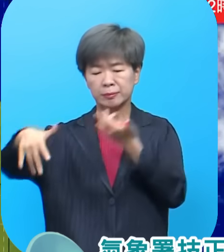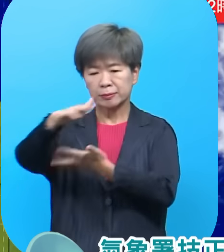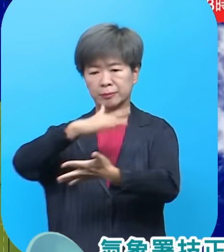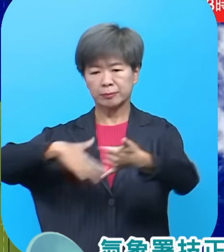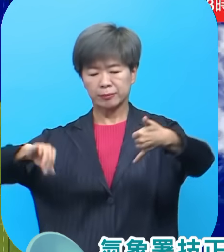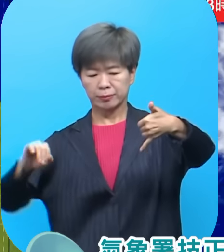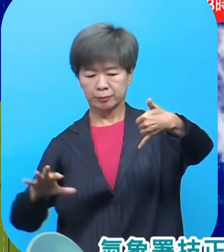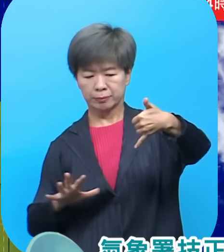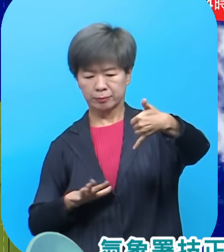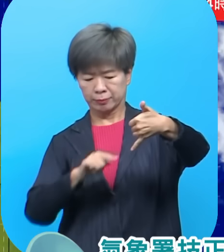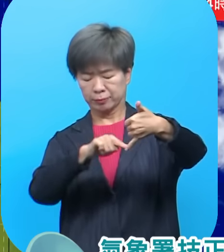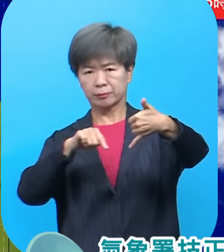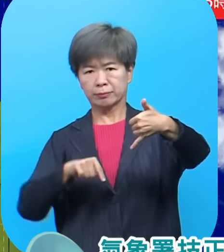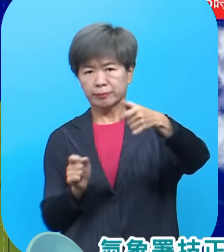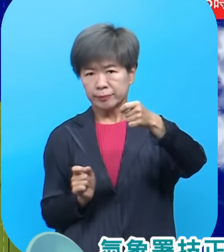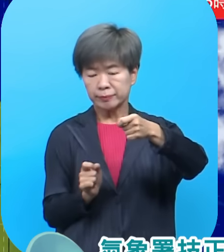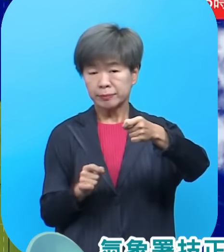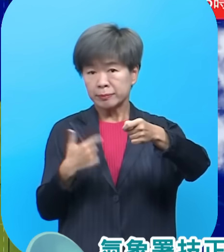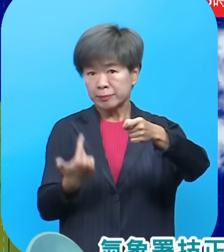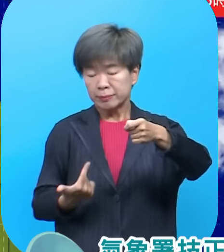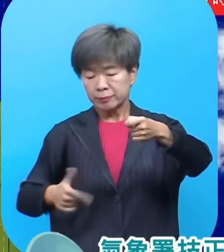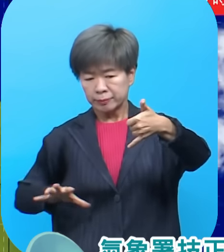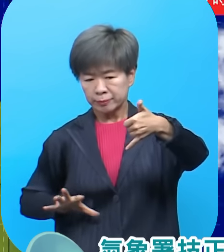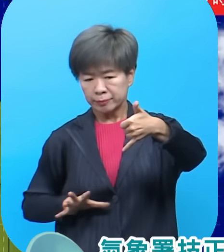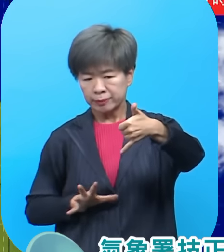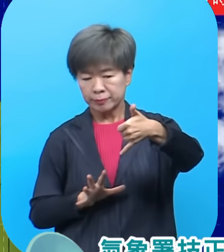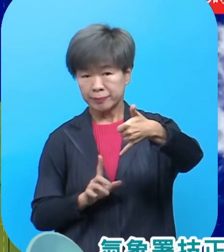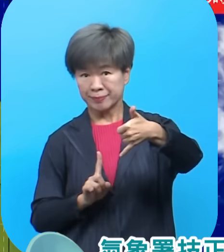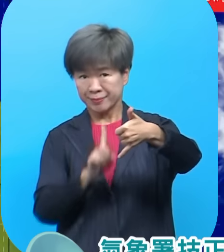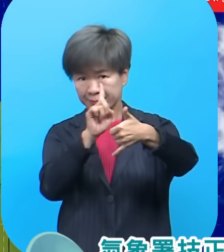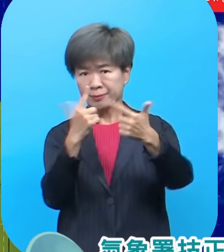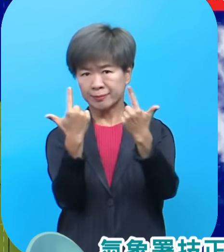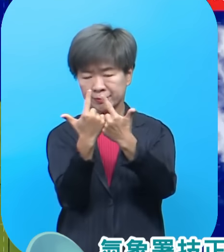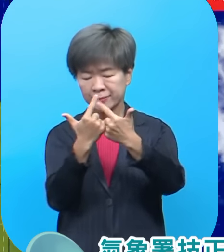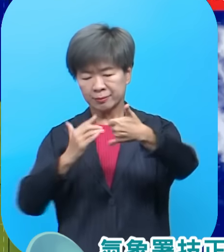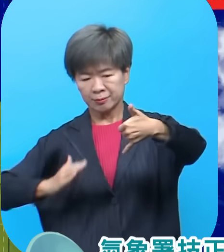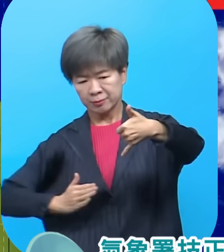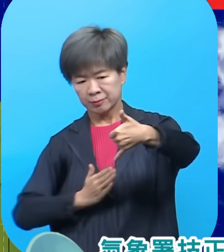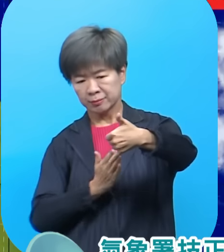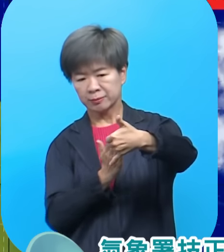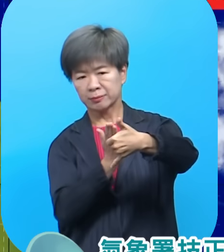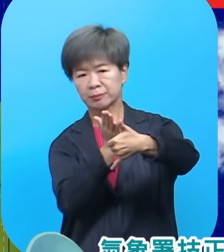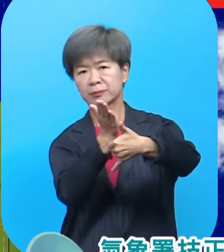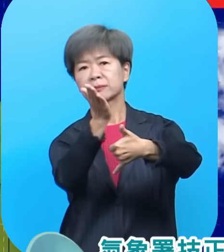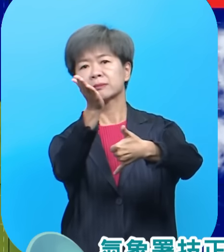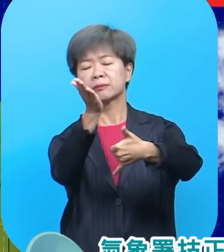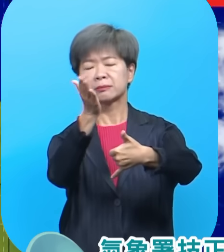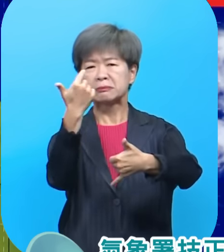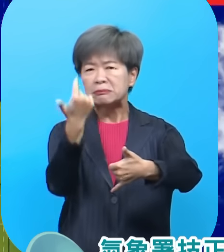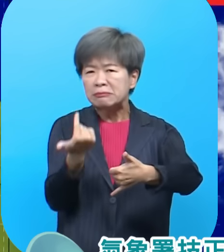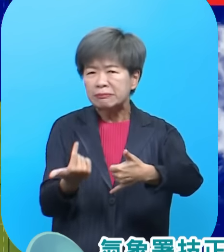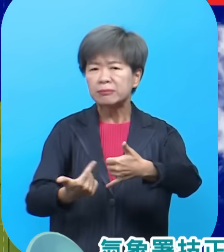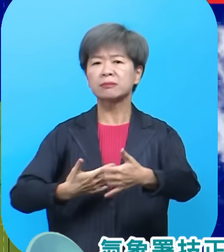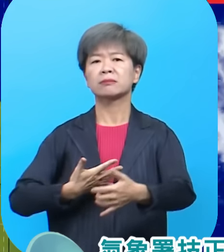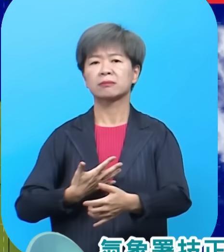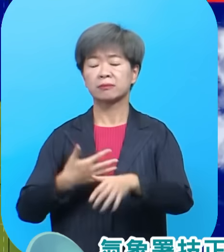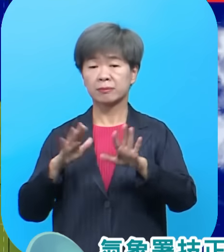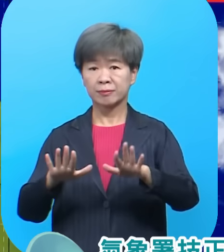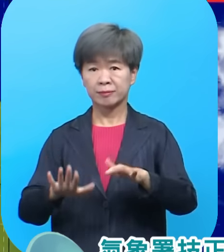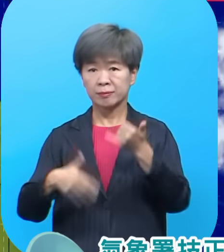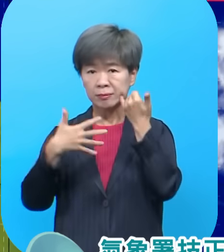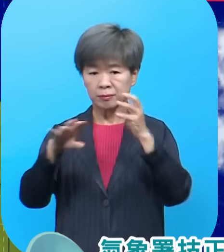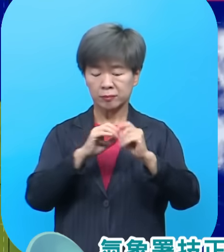比较慢的速度往北再转东北的方向往我们南部陆地前进。那目前的海上陆